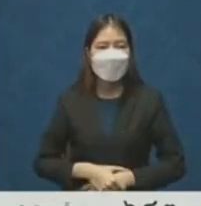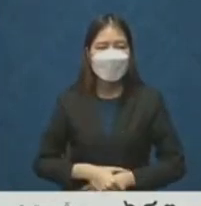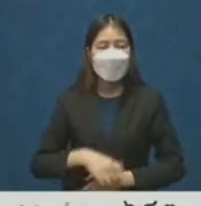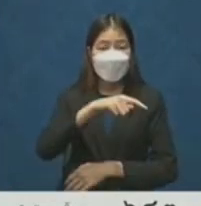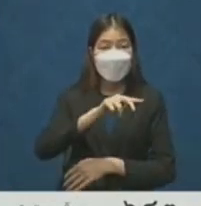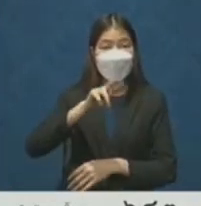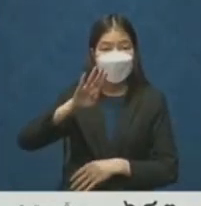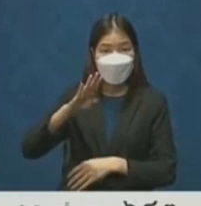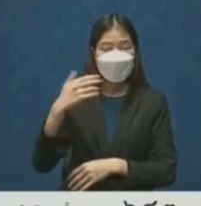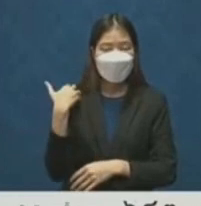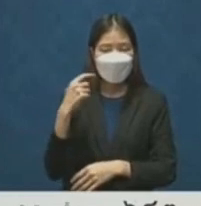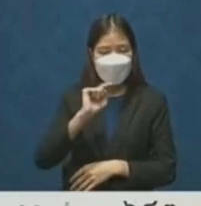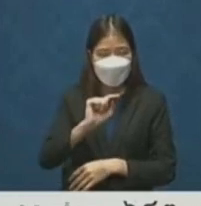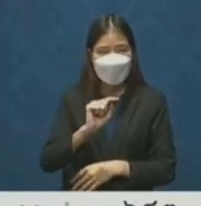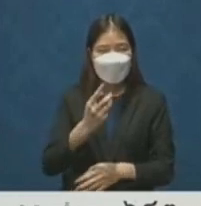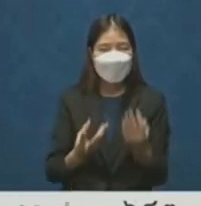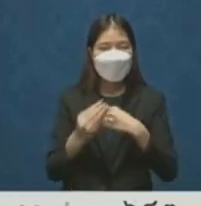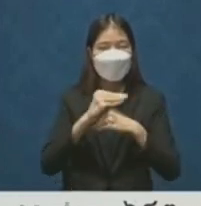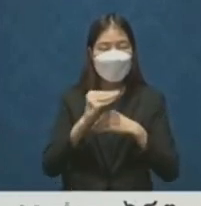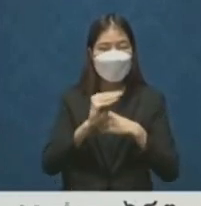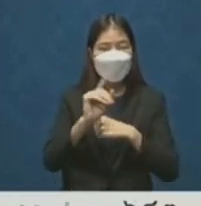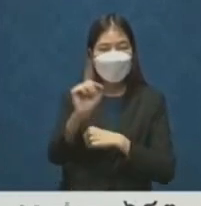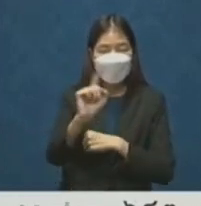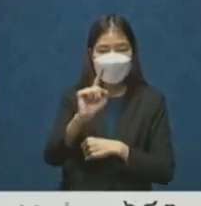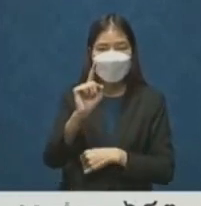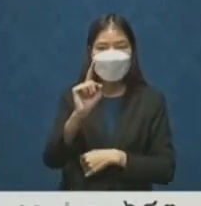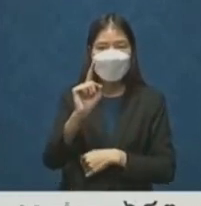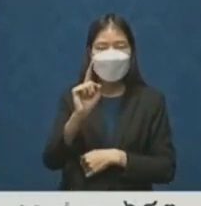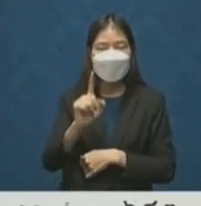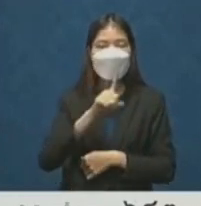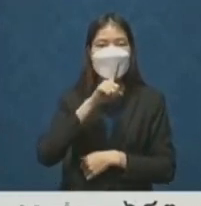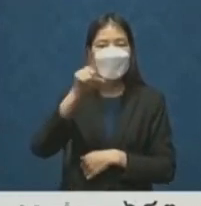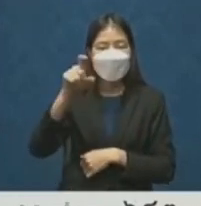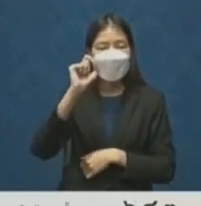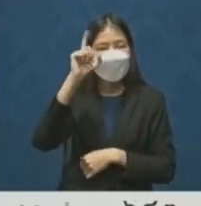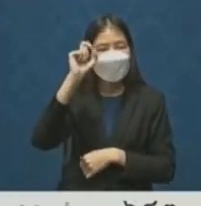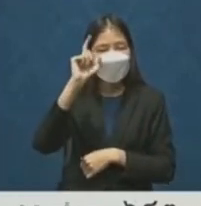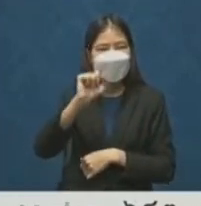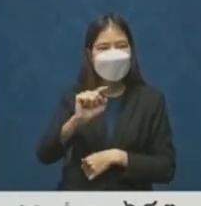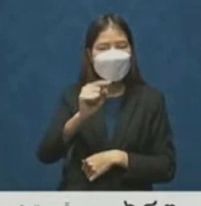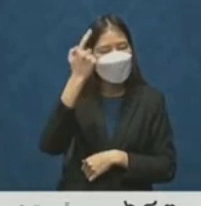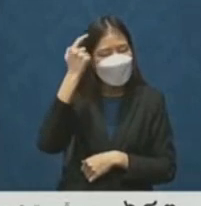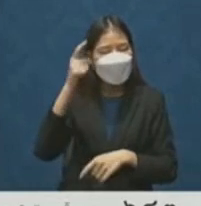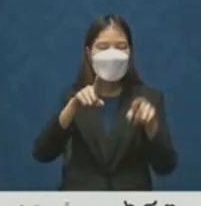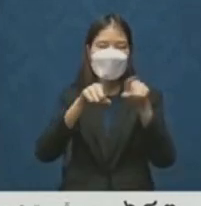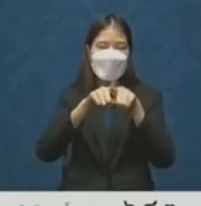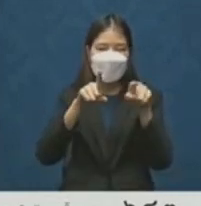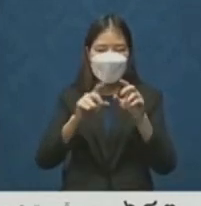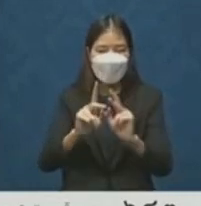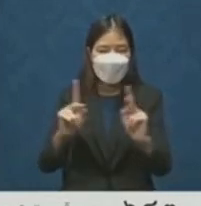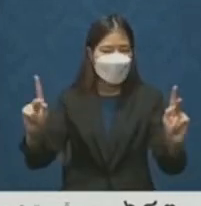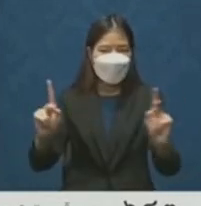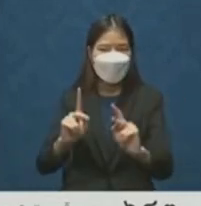แต่อีกส่วนหนึ่งที่พระบัญญัติการศึกษาแห่งฉบับนี้เนี่ยเพิ่มเติมขึ้นมาซึ่งผมอยากจะสอบทานความเข้าใจว่าตร